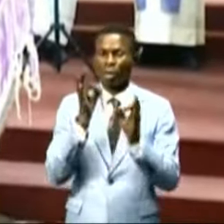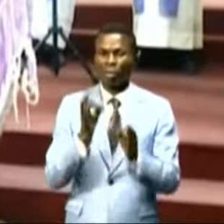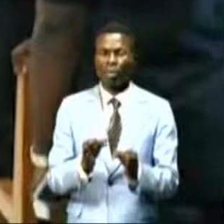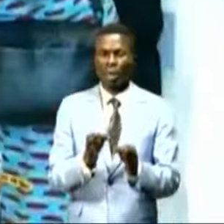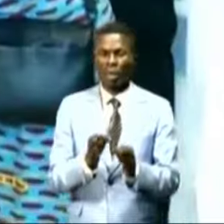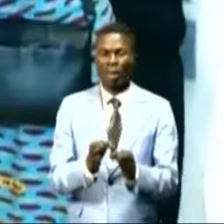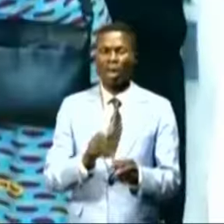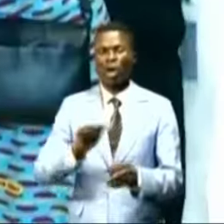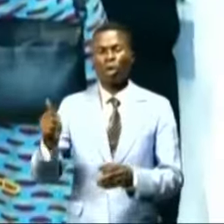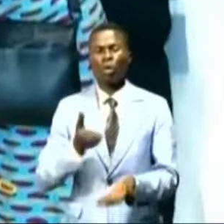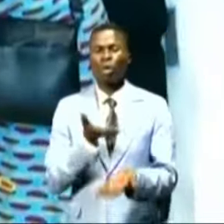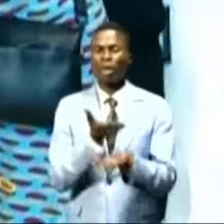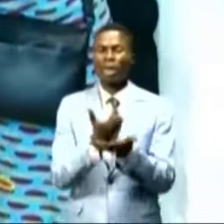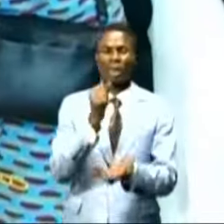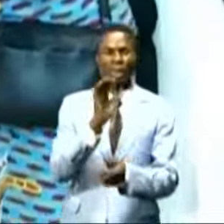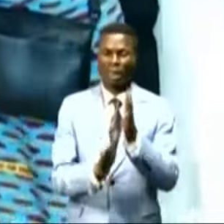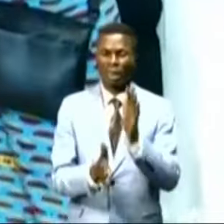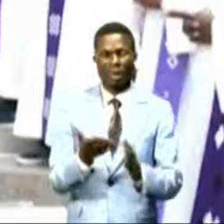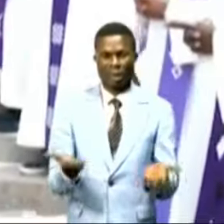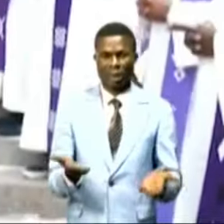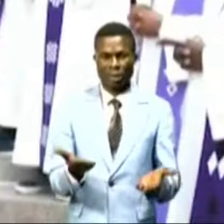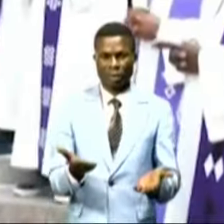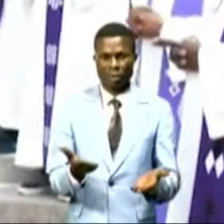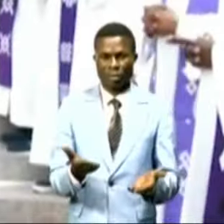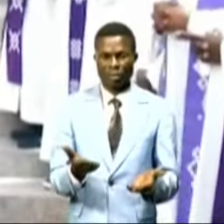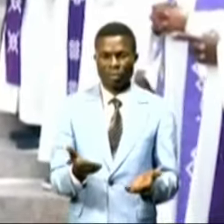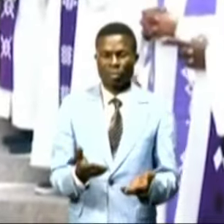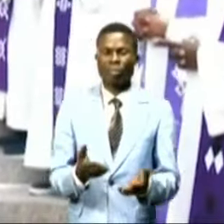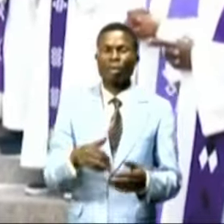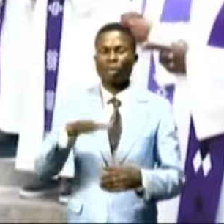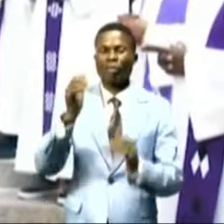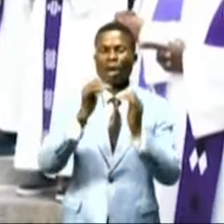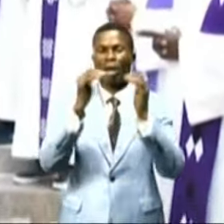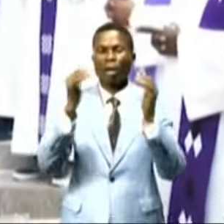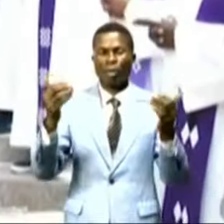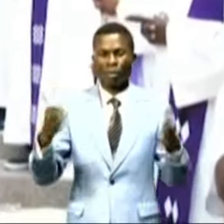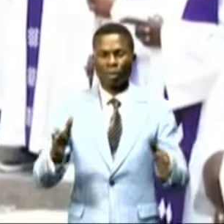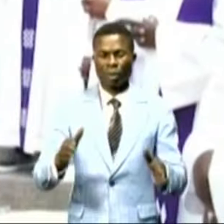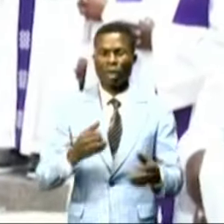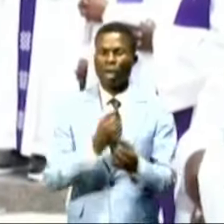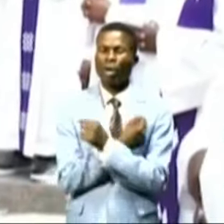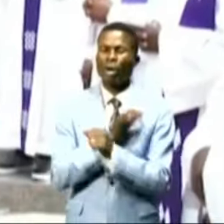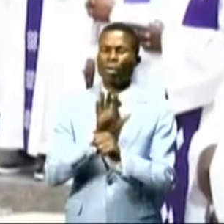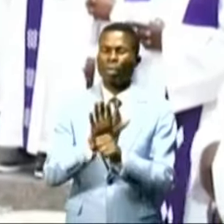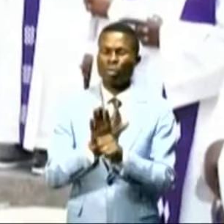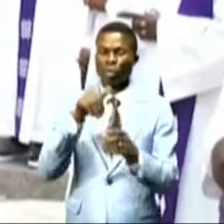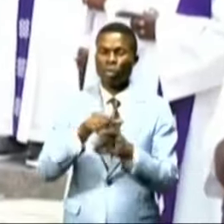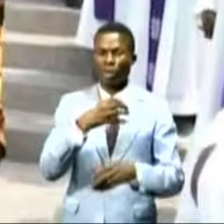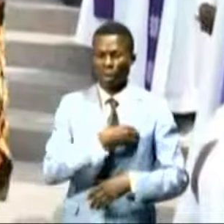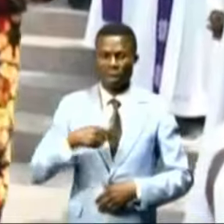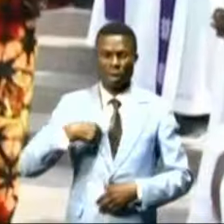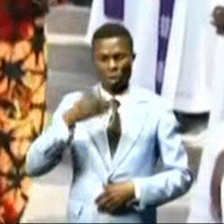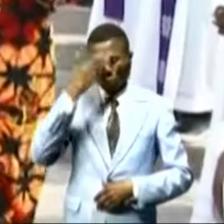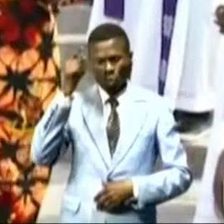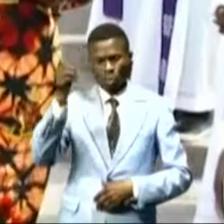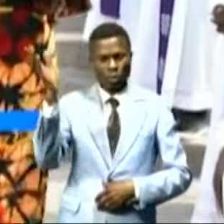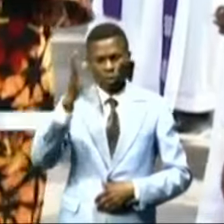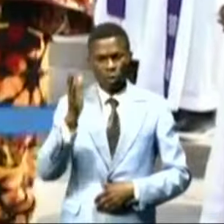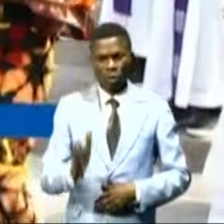sûr. Que c'est dur de vous dire, va en paix. Nous vous avons porté dans nos cœurs et cela à